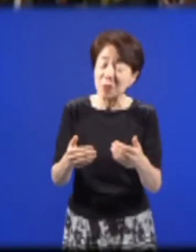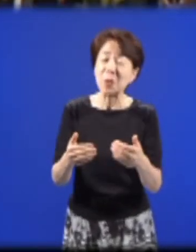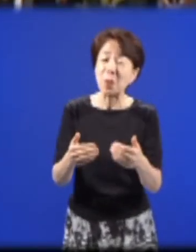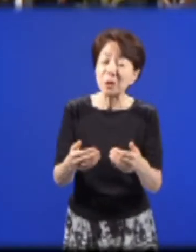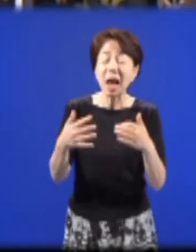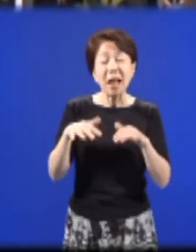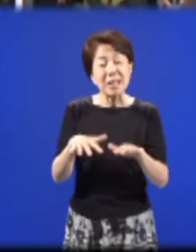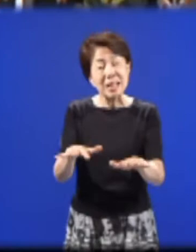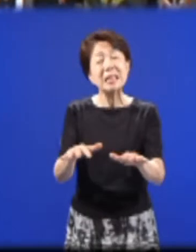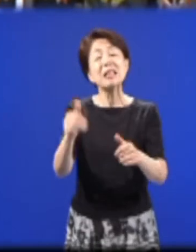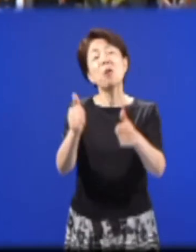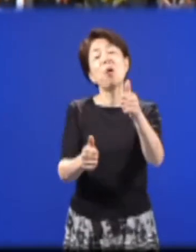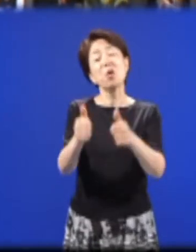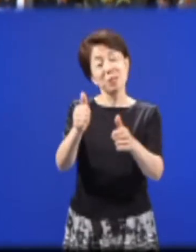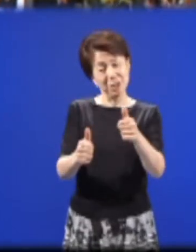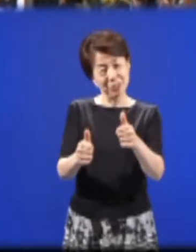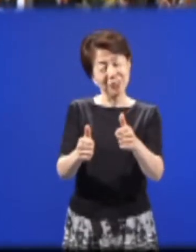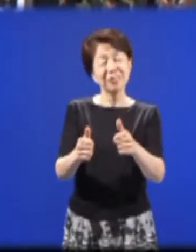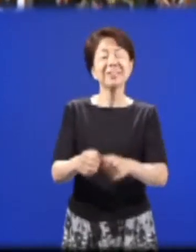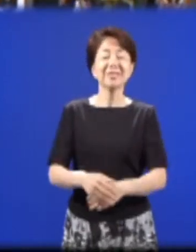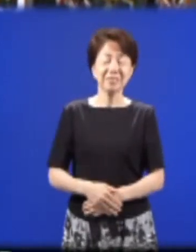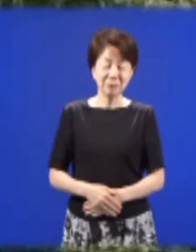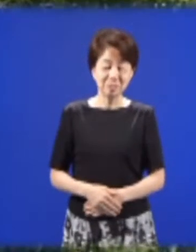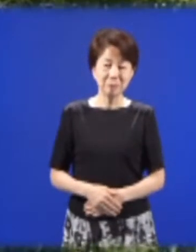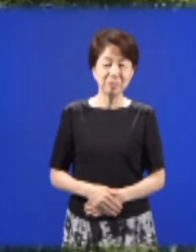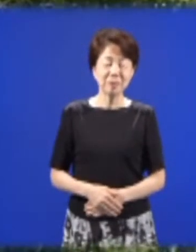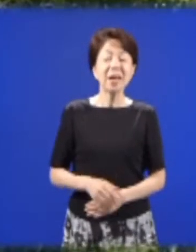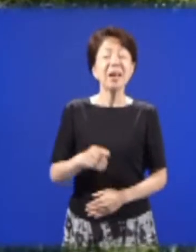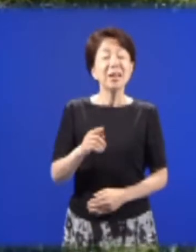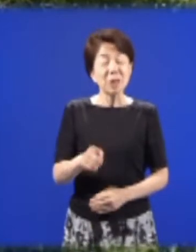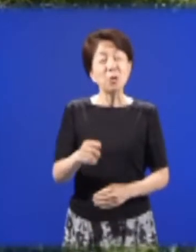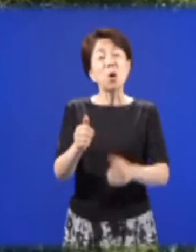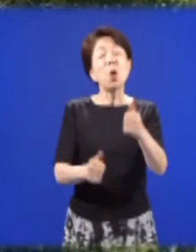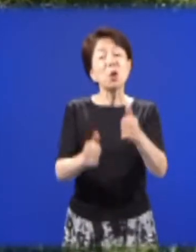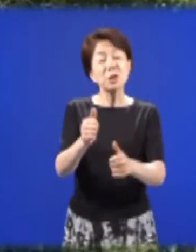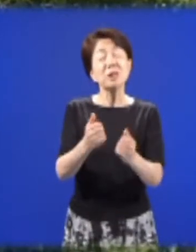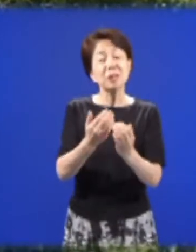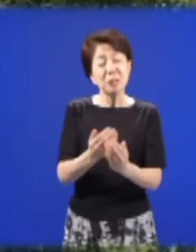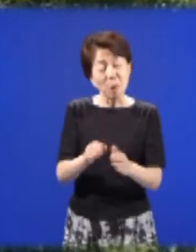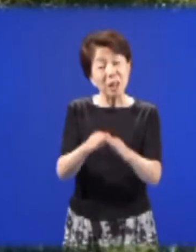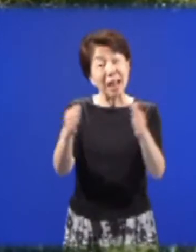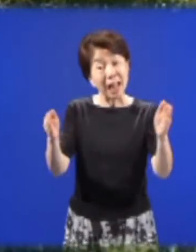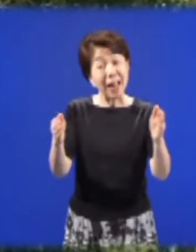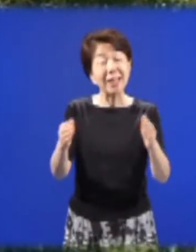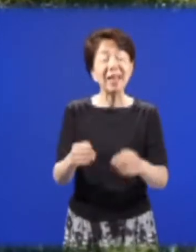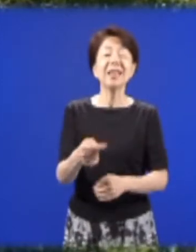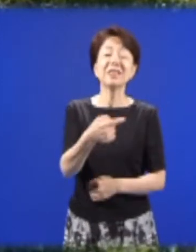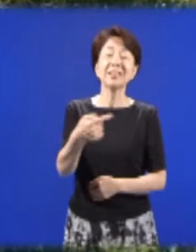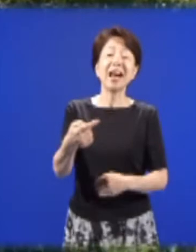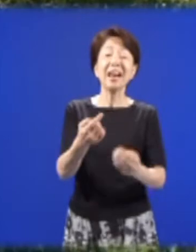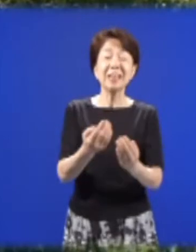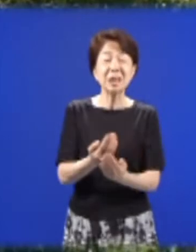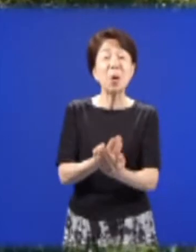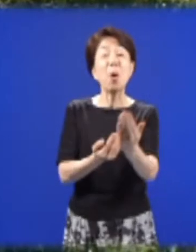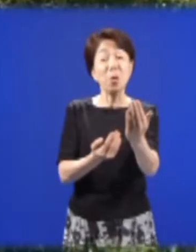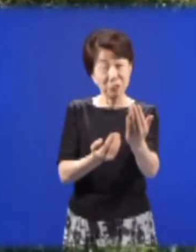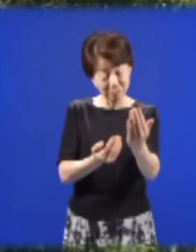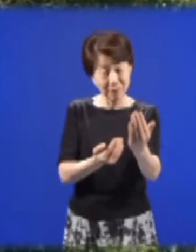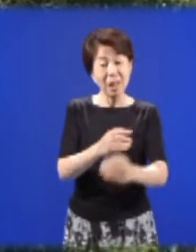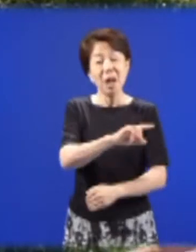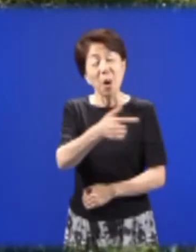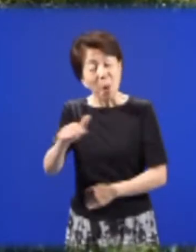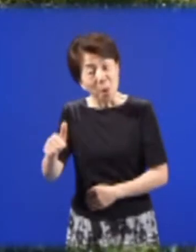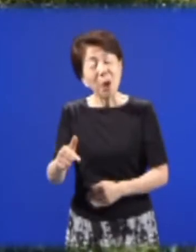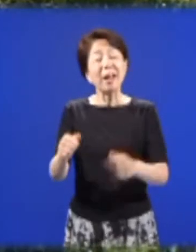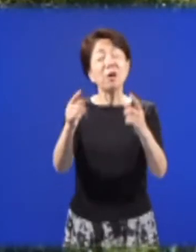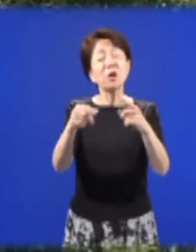人気のコンクールです。そんなコンクールも開かれている第一ホールですが、さまざまな催